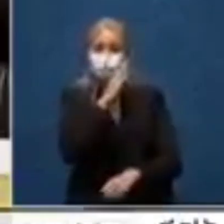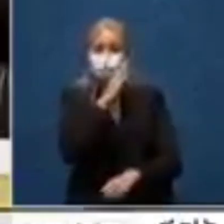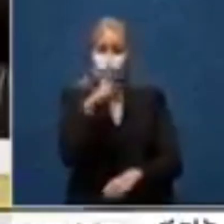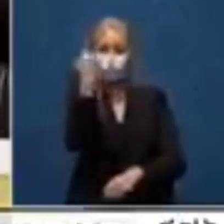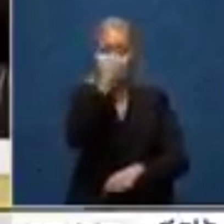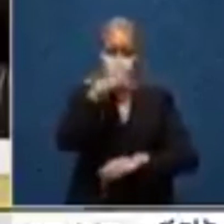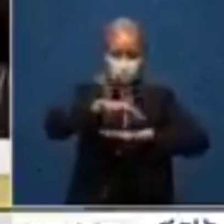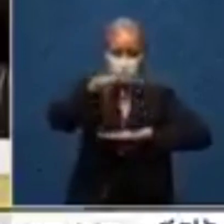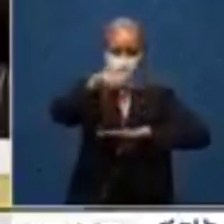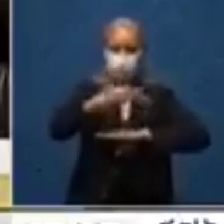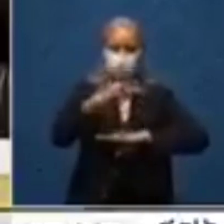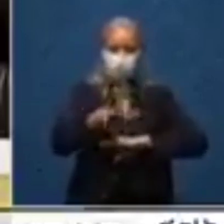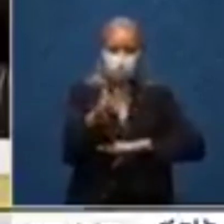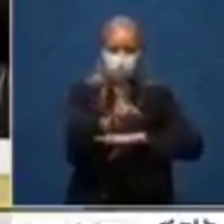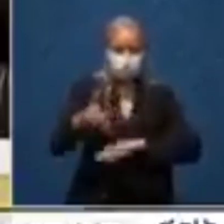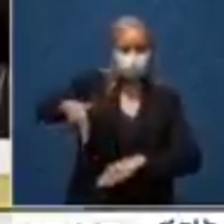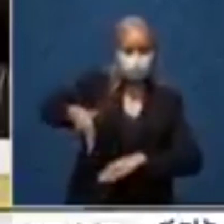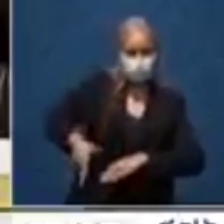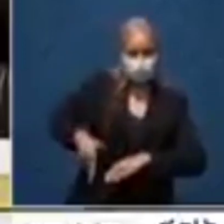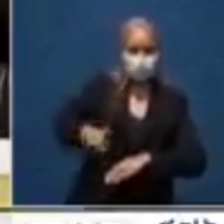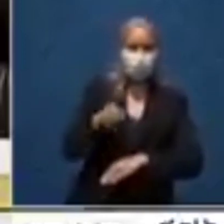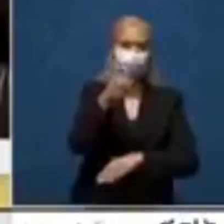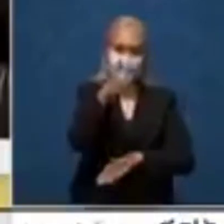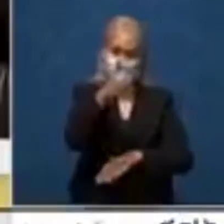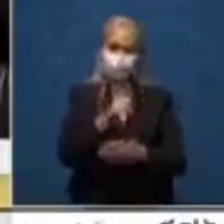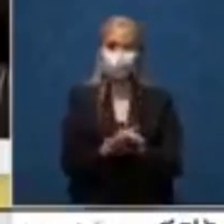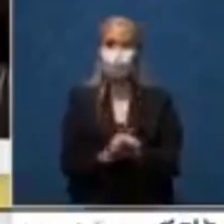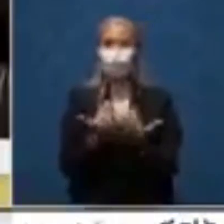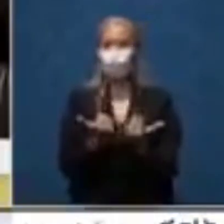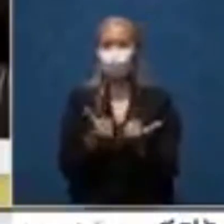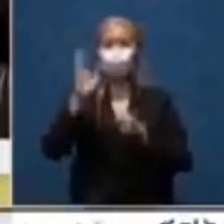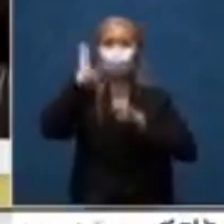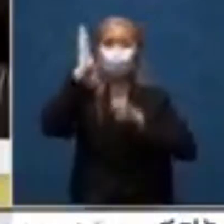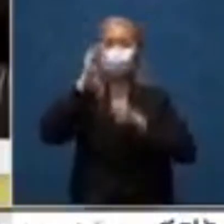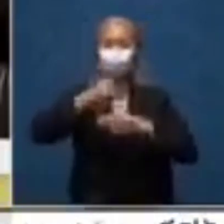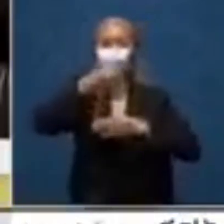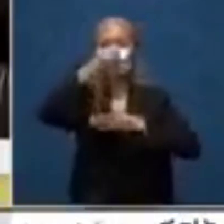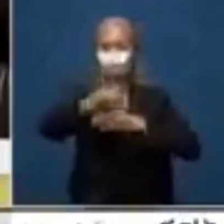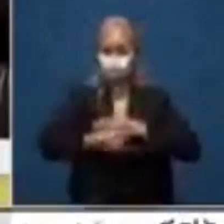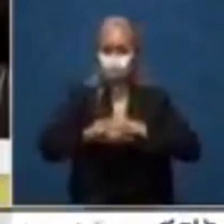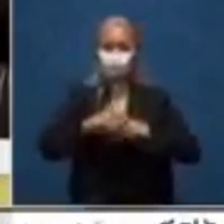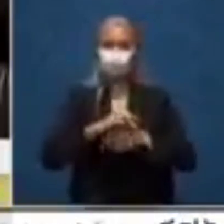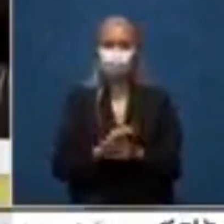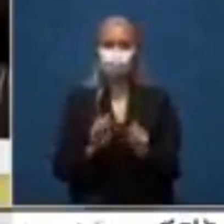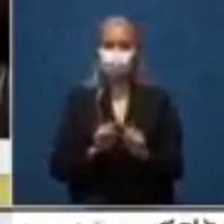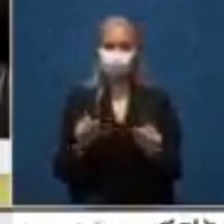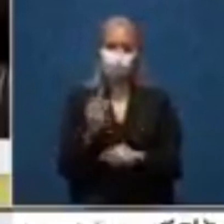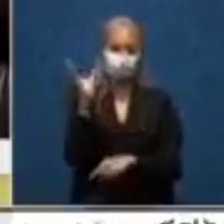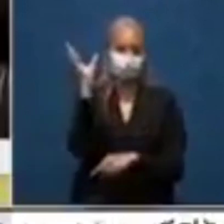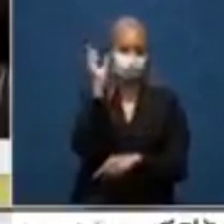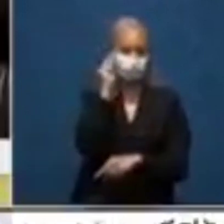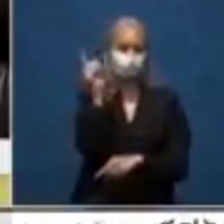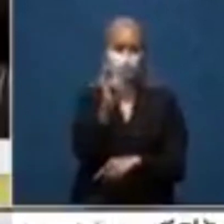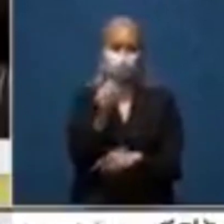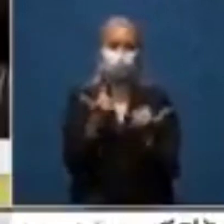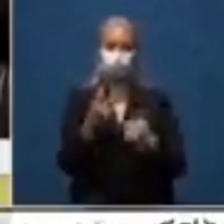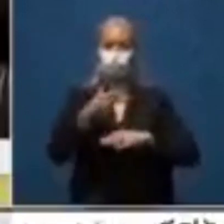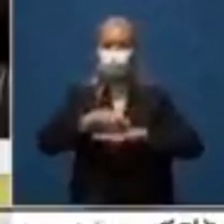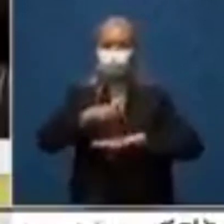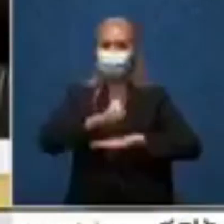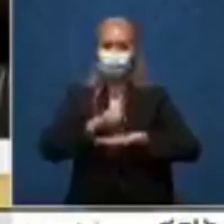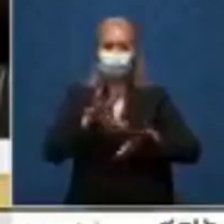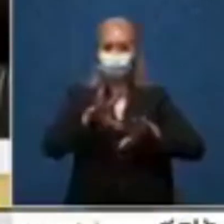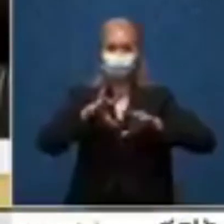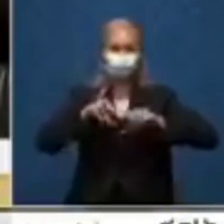ได้ก็เป็นปัญหาและท่านประธานครับดิฉันขอจบนะคะการอภิปรายเท่านี้ค่ะแต่ดิฉันได้ทราบจากเจ้าหน้าที่ว่าท่านประธานไม่ยอมให้